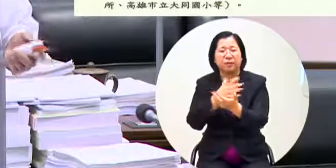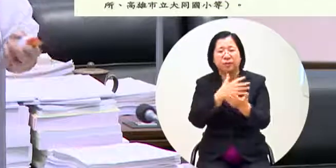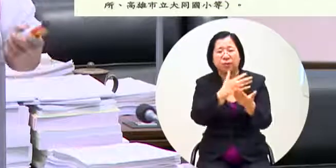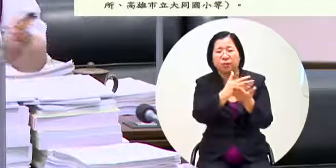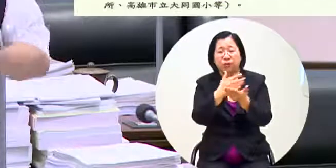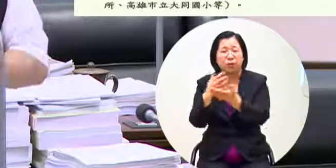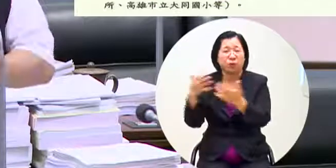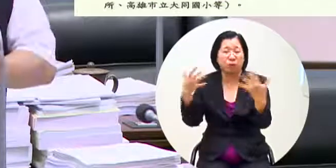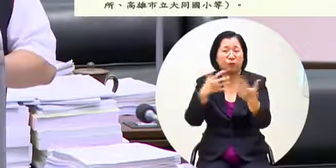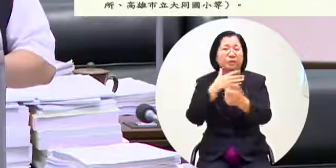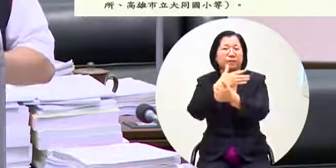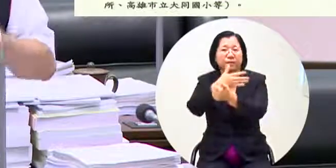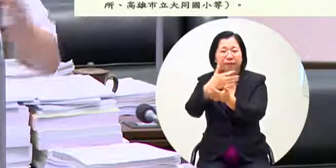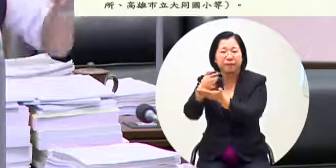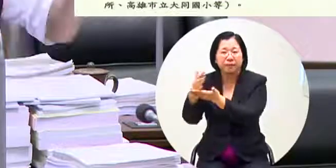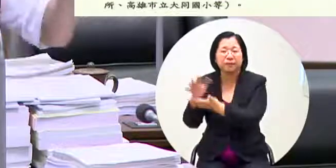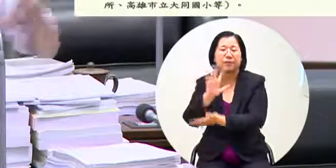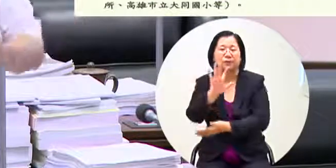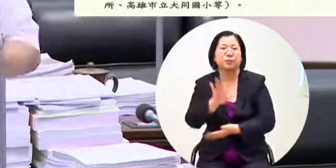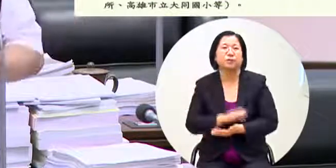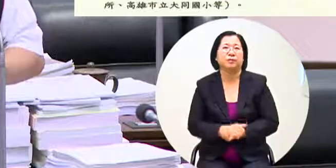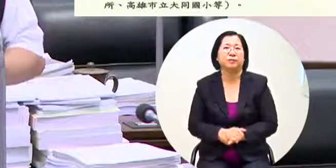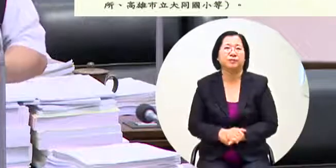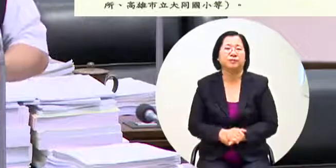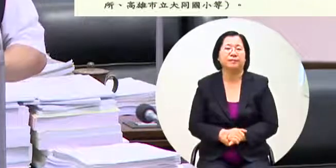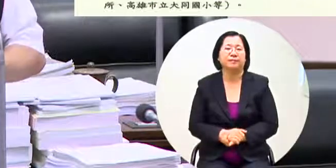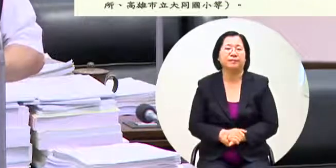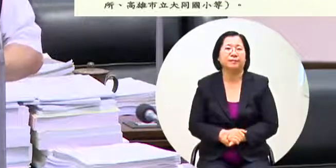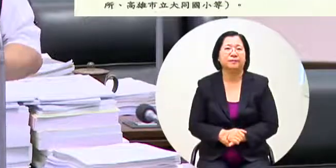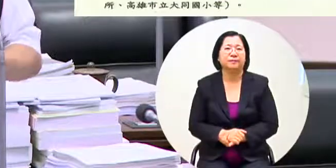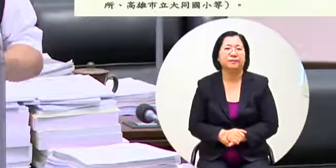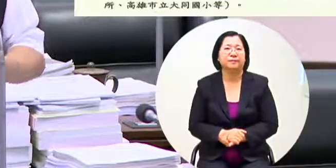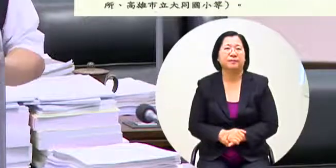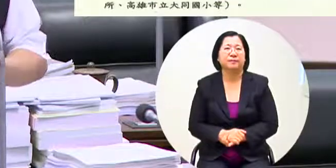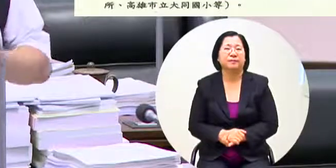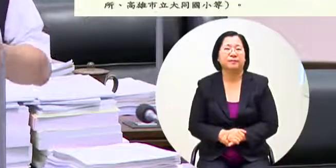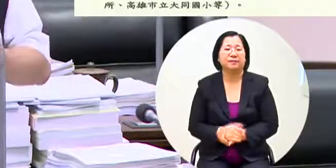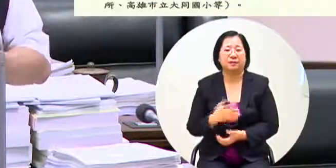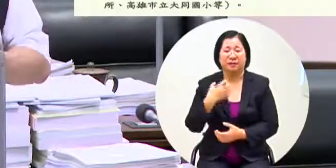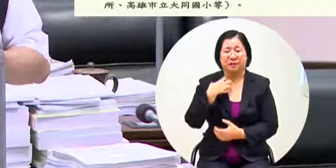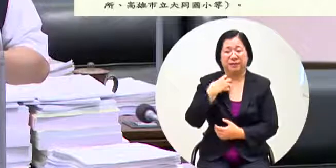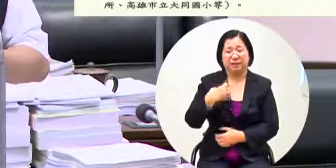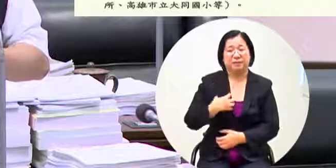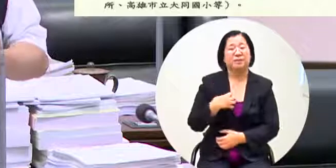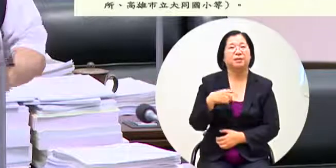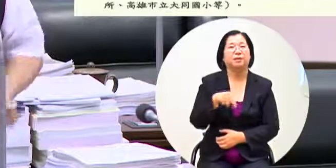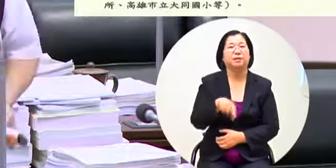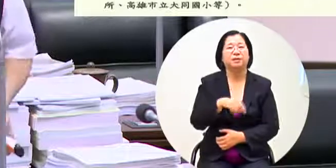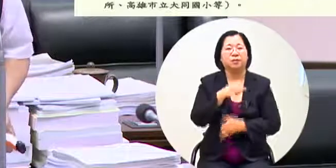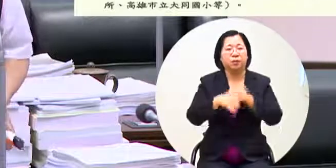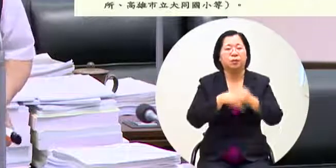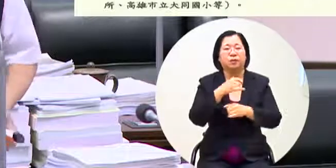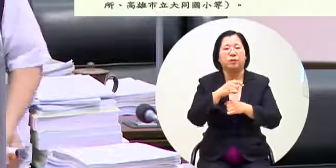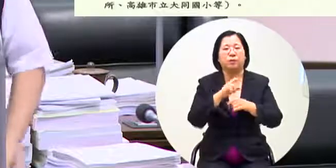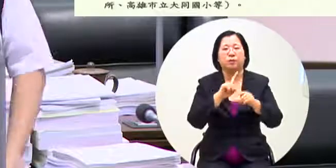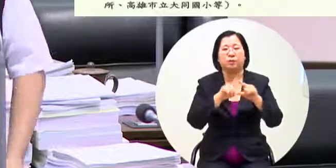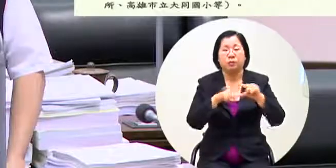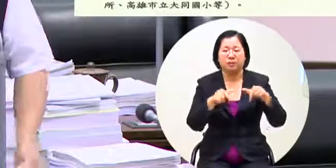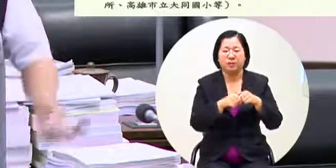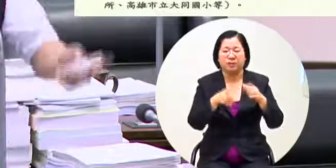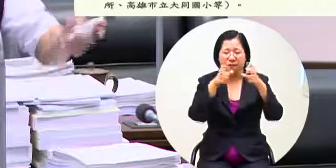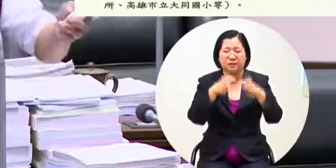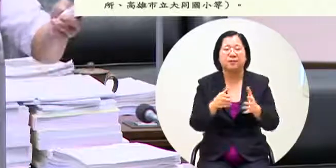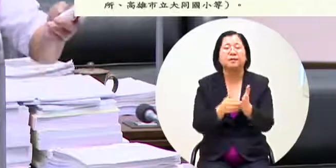来做处理、做解决，安尼尾啊，主管这个活动中心才有法度去处理。我想是不是这个